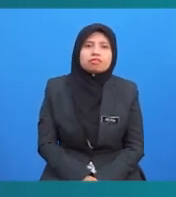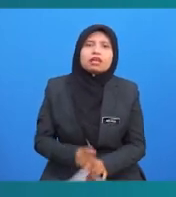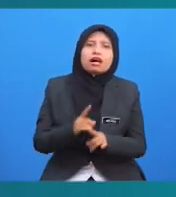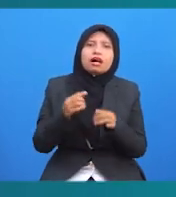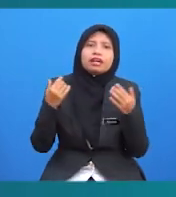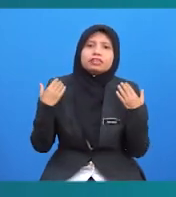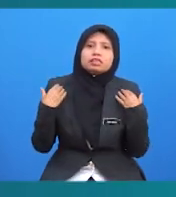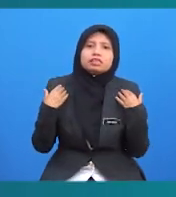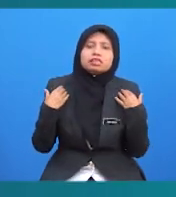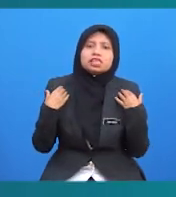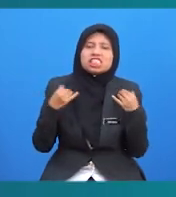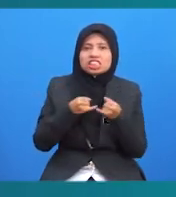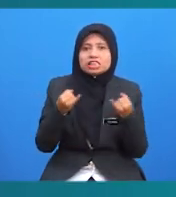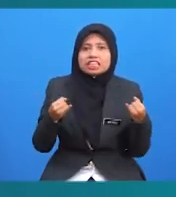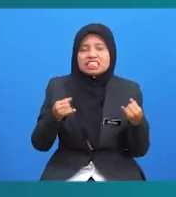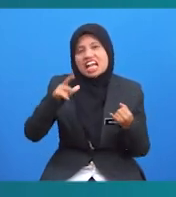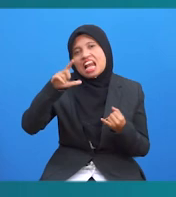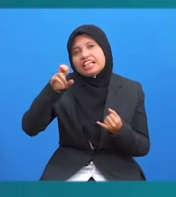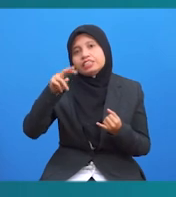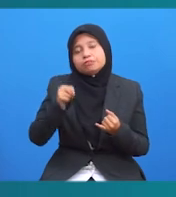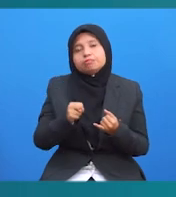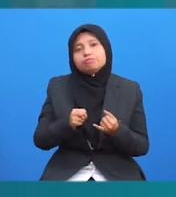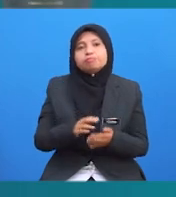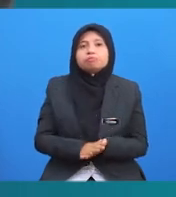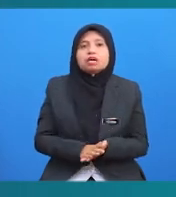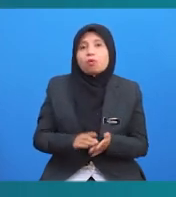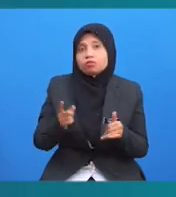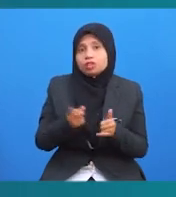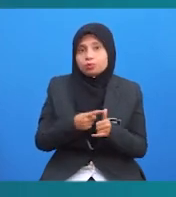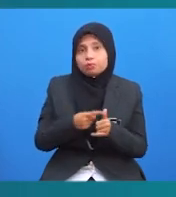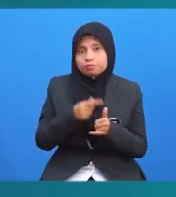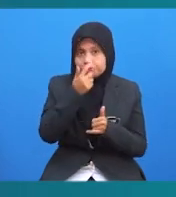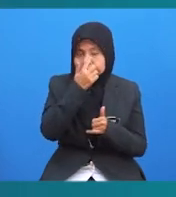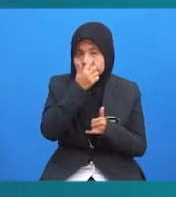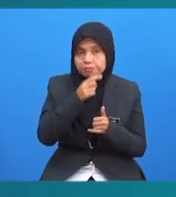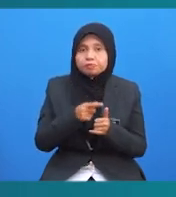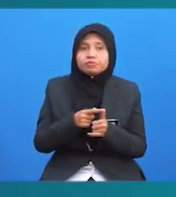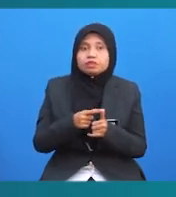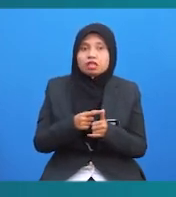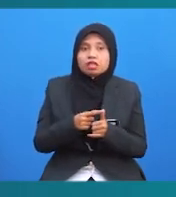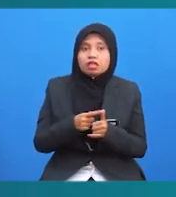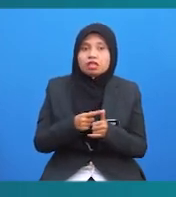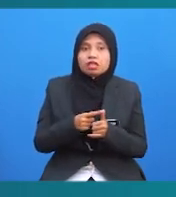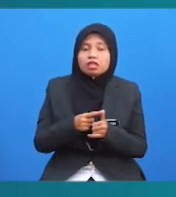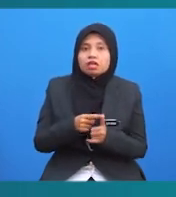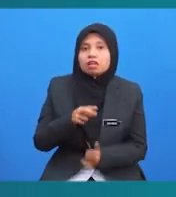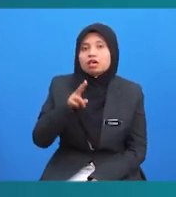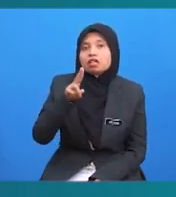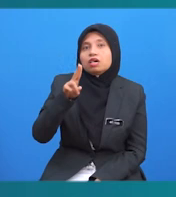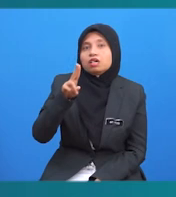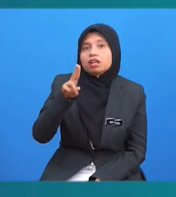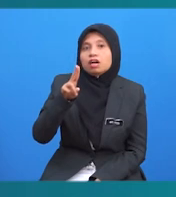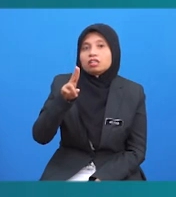Terdapat beberapa kategori lensa. Yang pertama adalah ultra wide angle